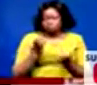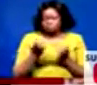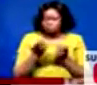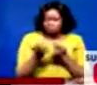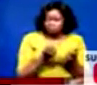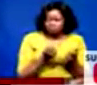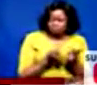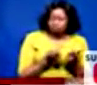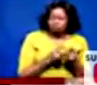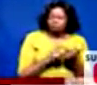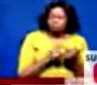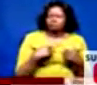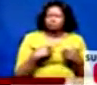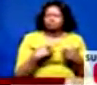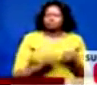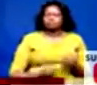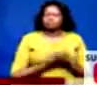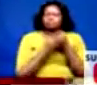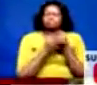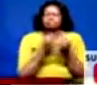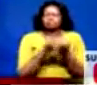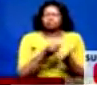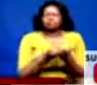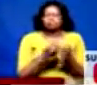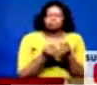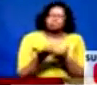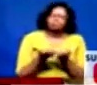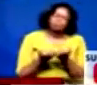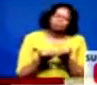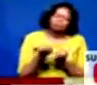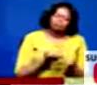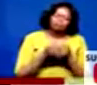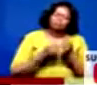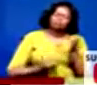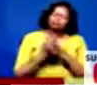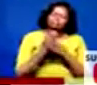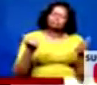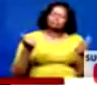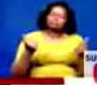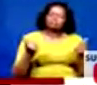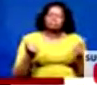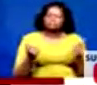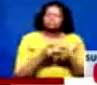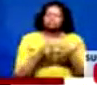least kidogo itakuwa na facilitation ya hizi pesa. Kwa hivyo uchumi utaendelea ku grow na watu wengi watapata ajira na wengi